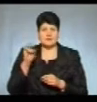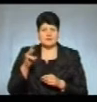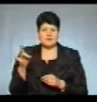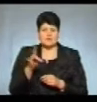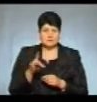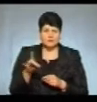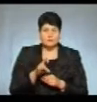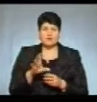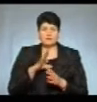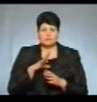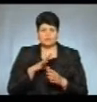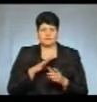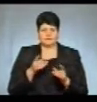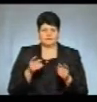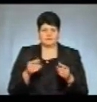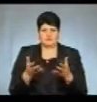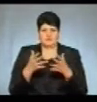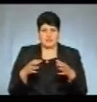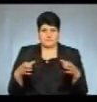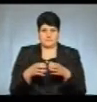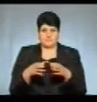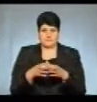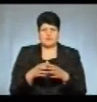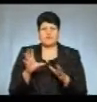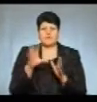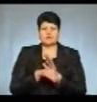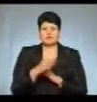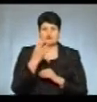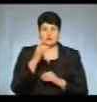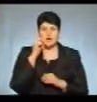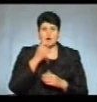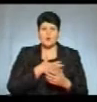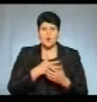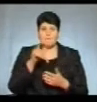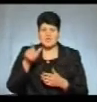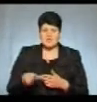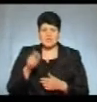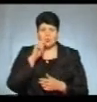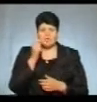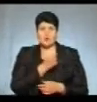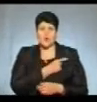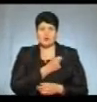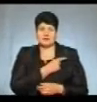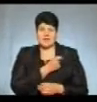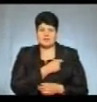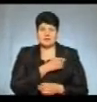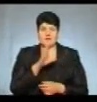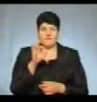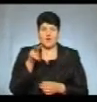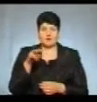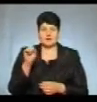було встановлено коло причетних. До складу групи входило 4 громадянина України з Одеської, з